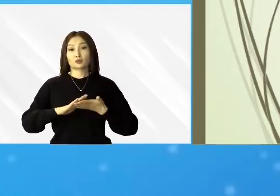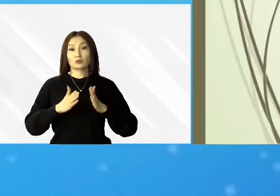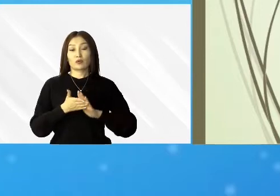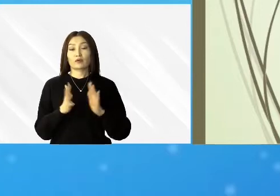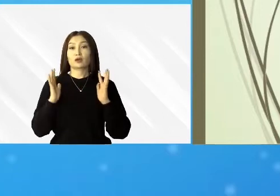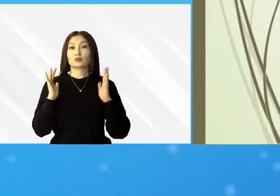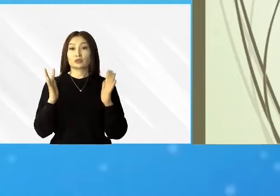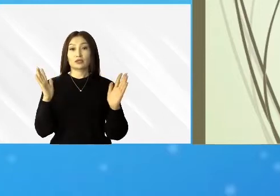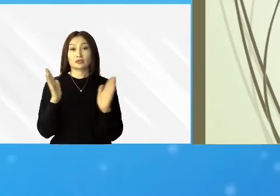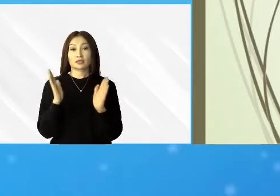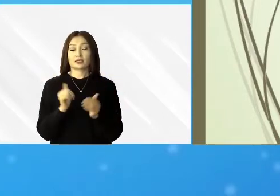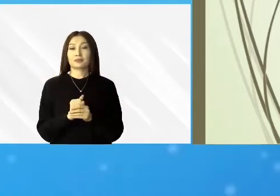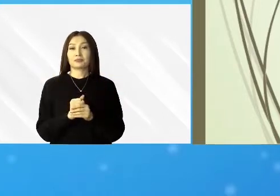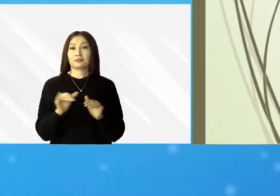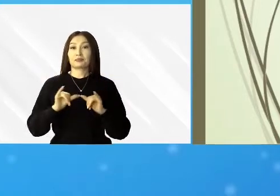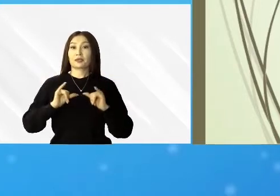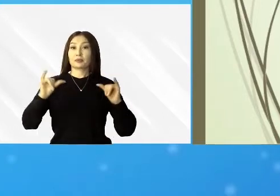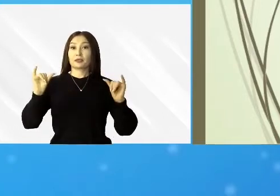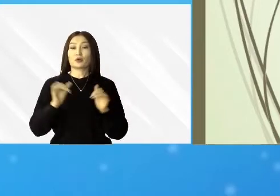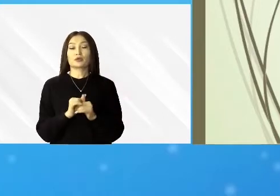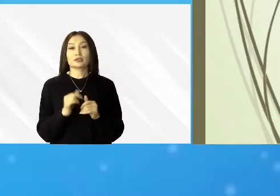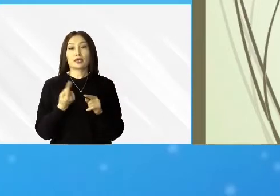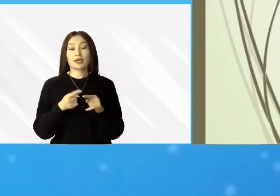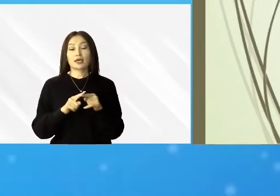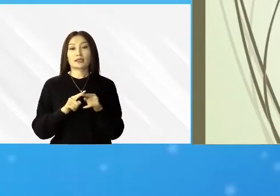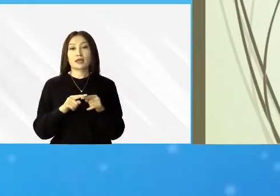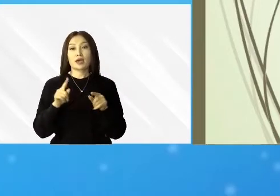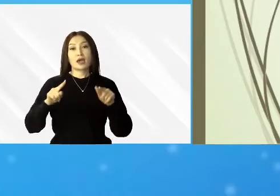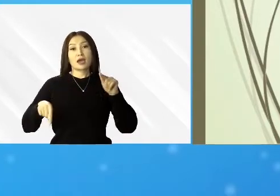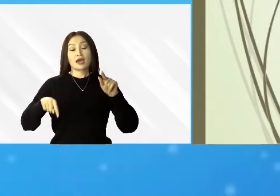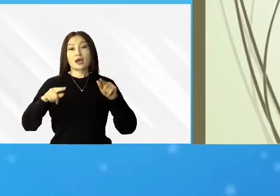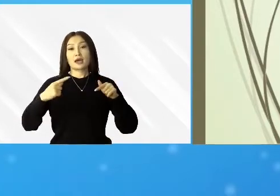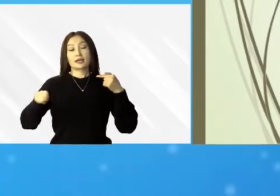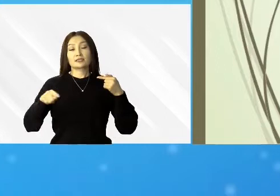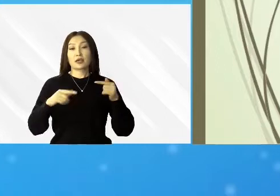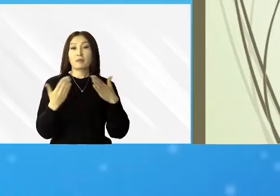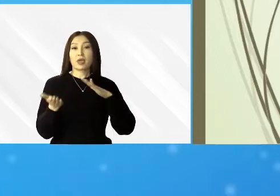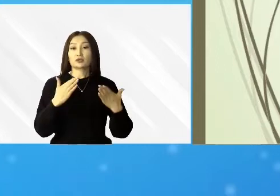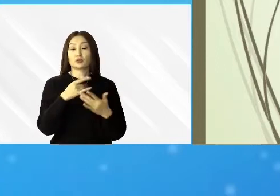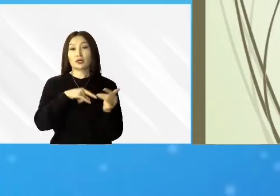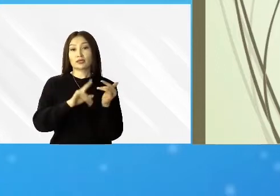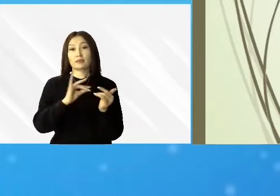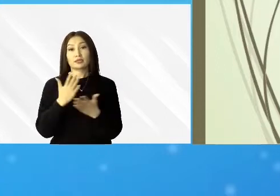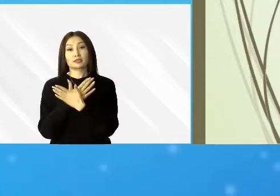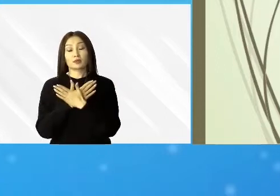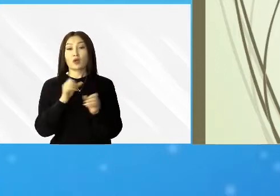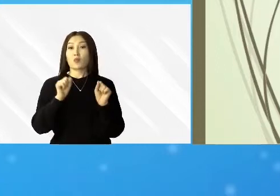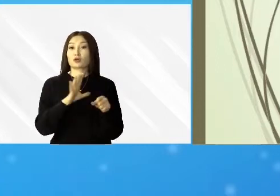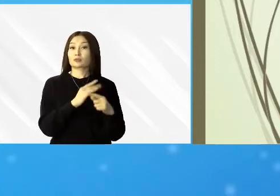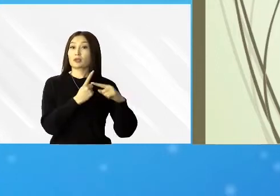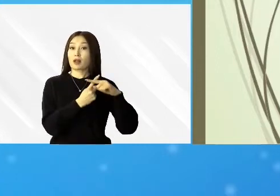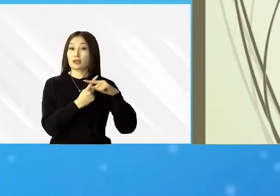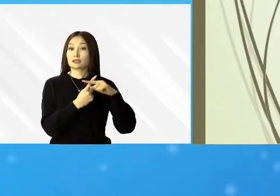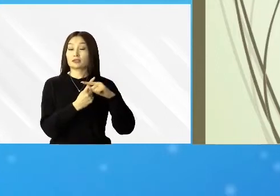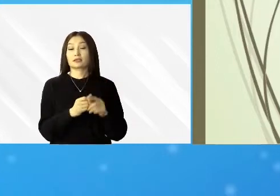среды. Прирост популяции – это разница между рождаемостью и смертностью. Он может быть